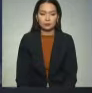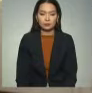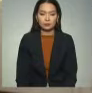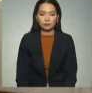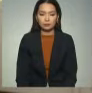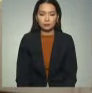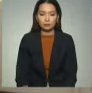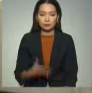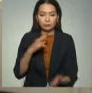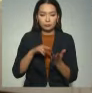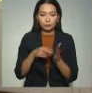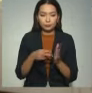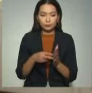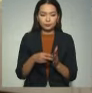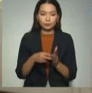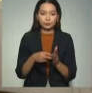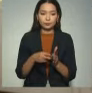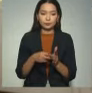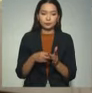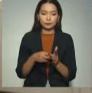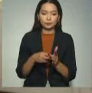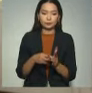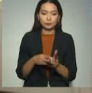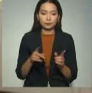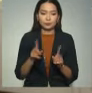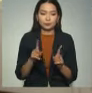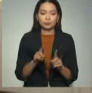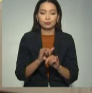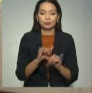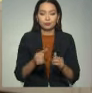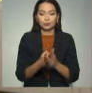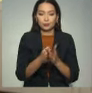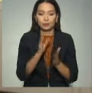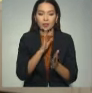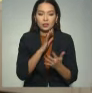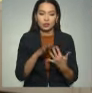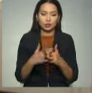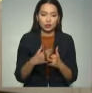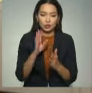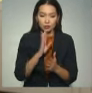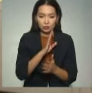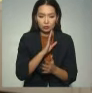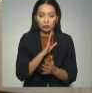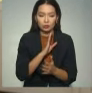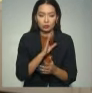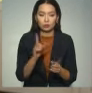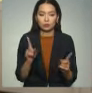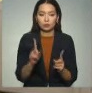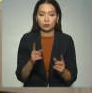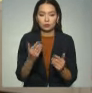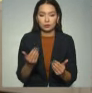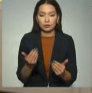Наш форум проводится для того, чтобы стимулировать наших женщин, особенно сельских женщин, для того, чтобы